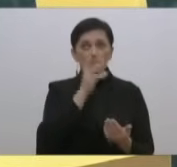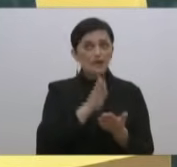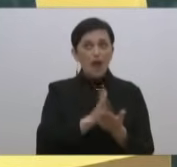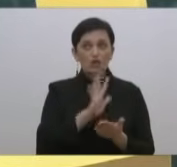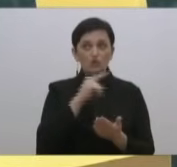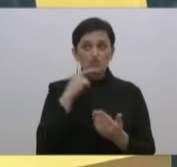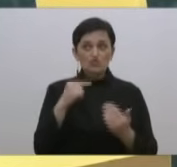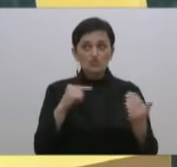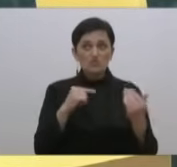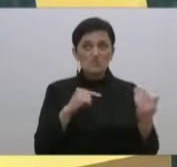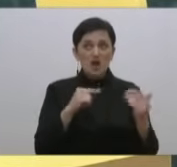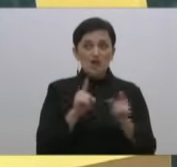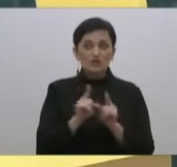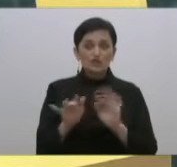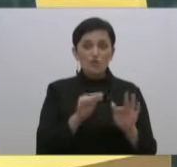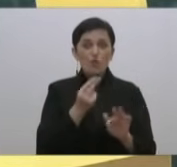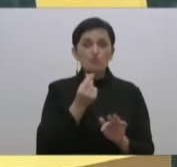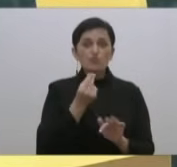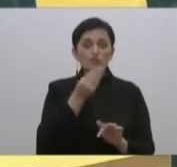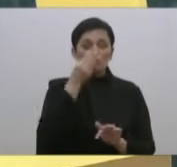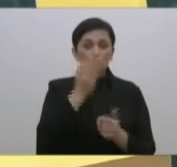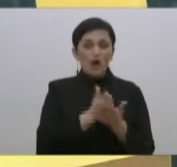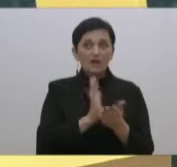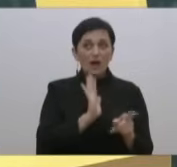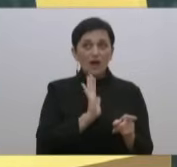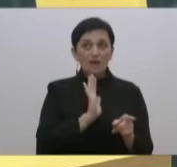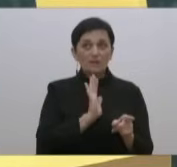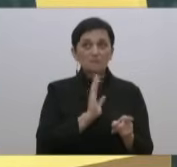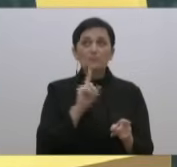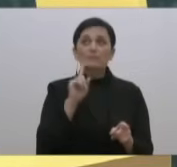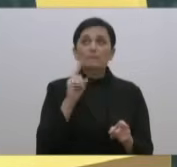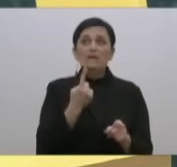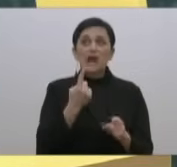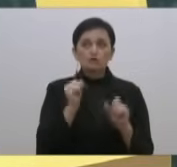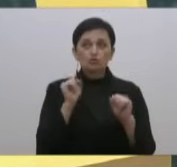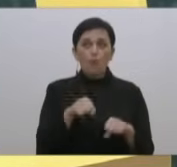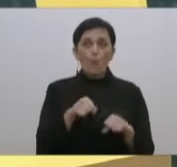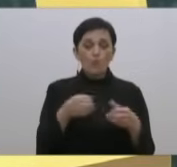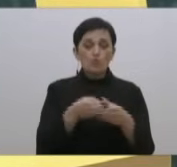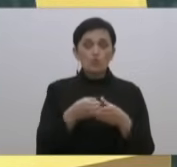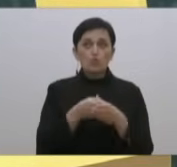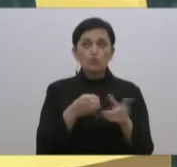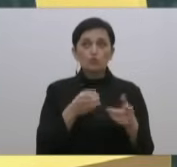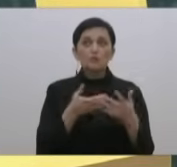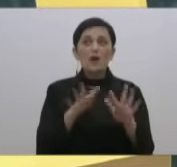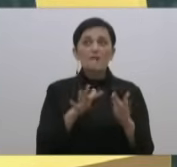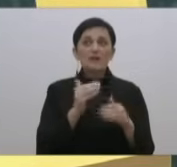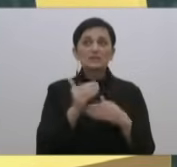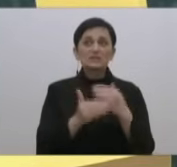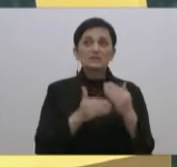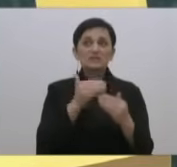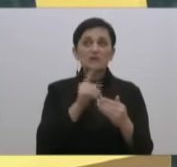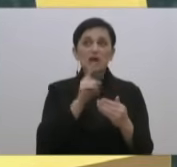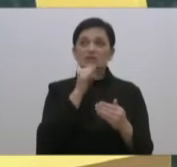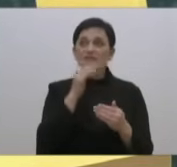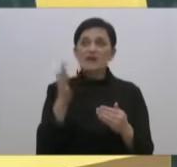არის რუსული, ანუ მათთვის ისე მოქმედებს, რომ ფულსუნი არ აქვს. რატომ შემძლო ამ გუნდმა უფრო მეტი წარმატება?